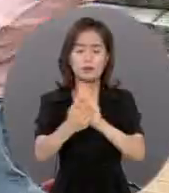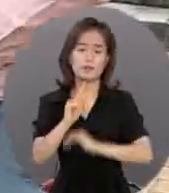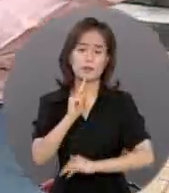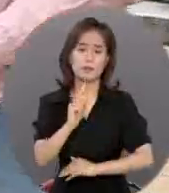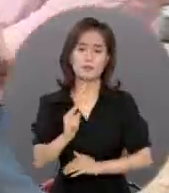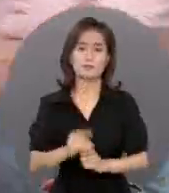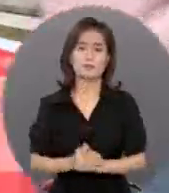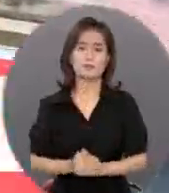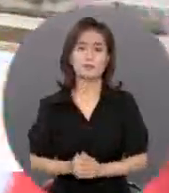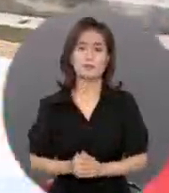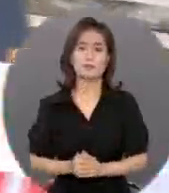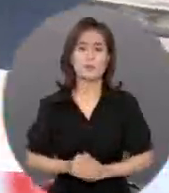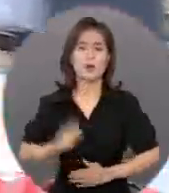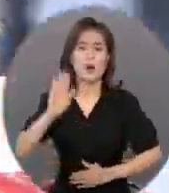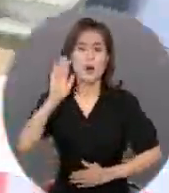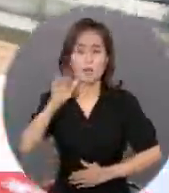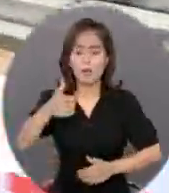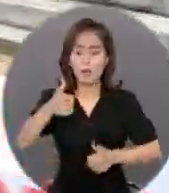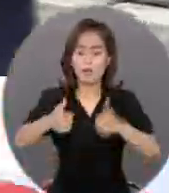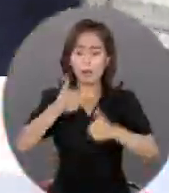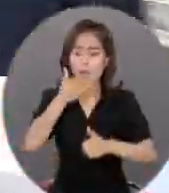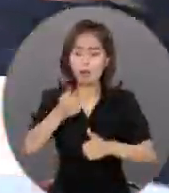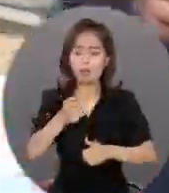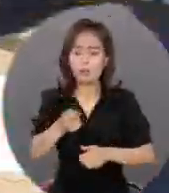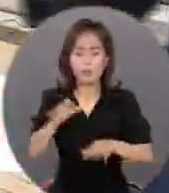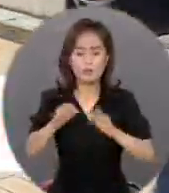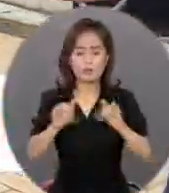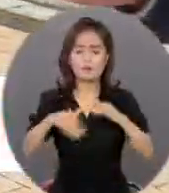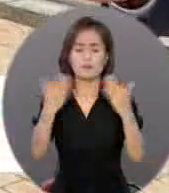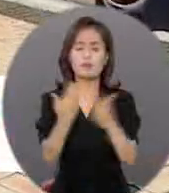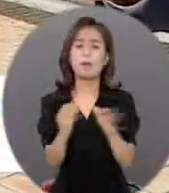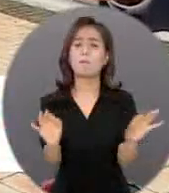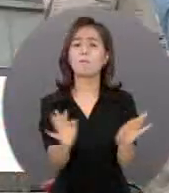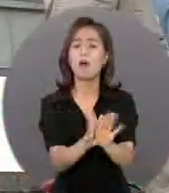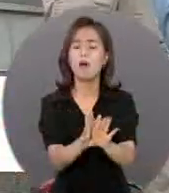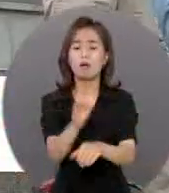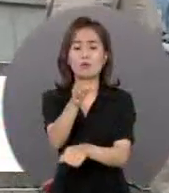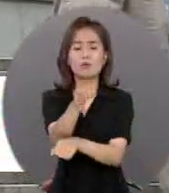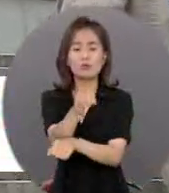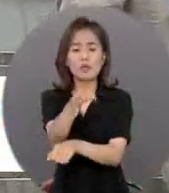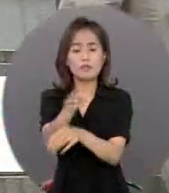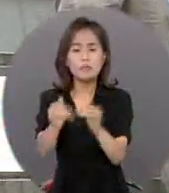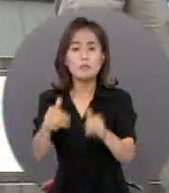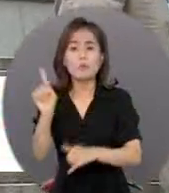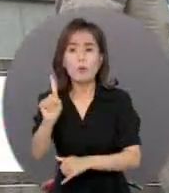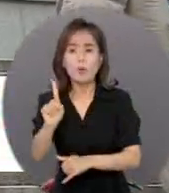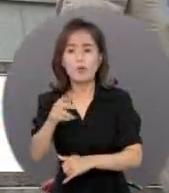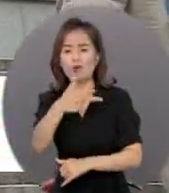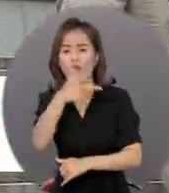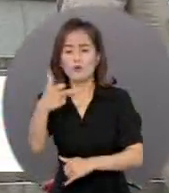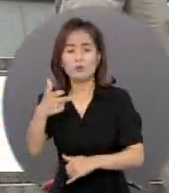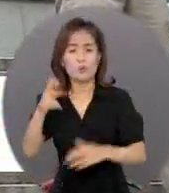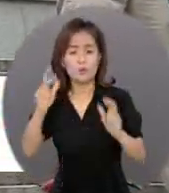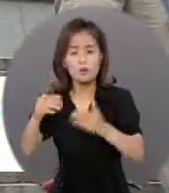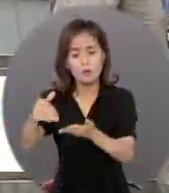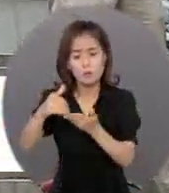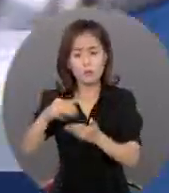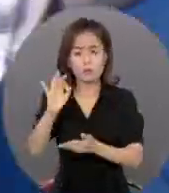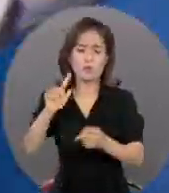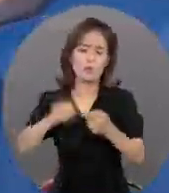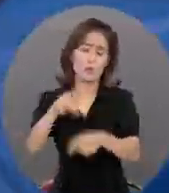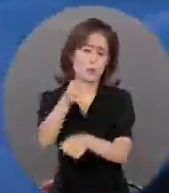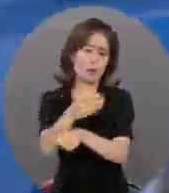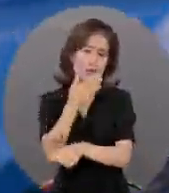주장합니다. 향후에 경쟁할 수 있는 소상공인들이 거의 없어지면 소비자들도 어차피 그 대기업이 제시하는 금액을 따라갈 수밖에 없지